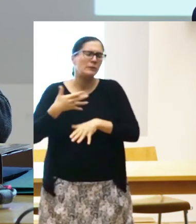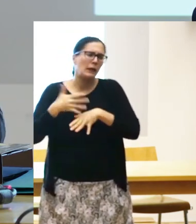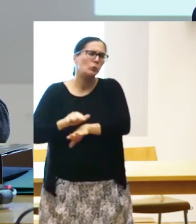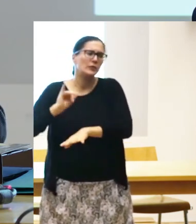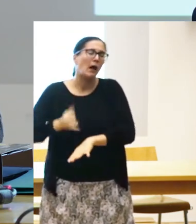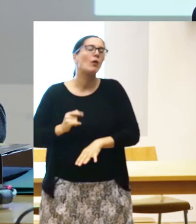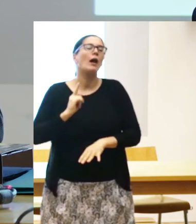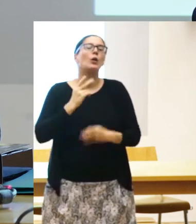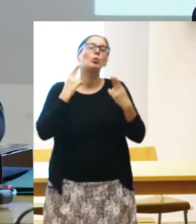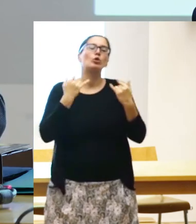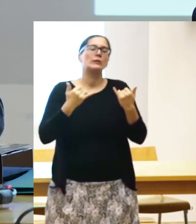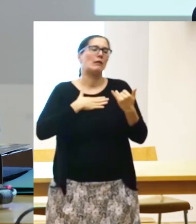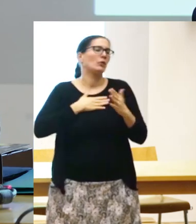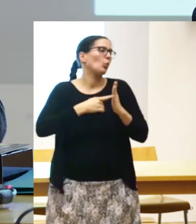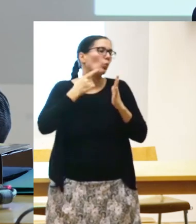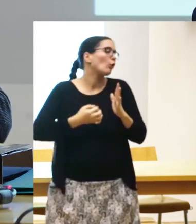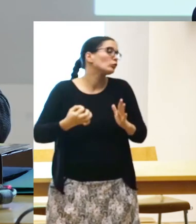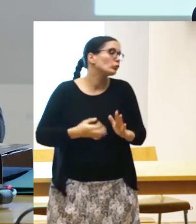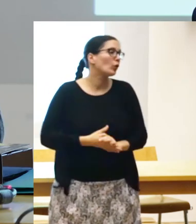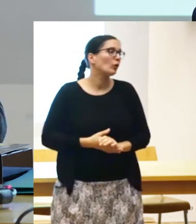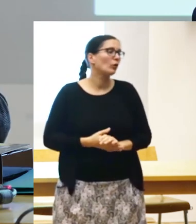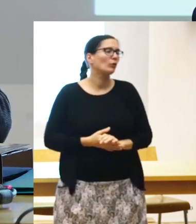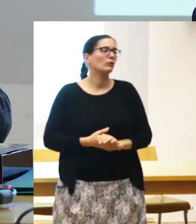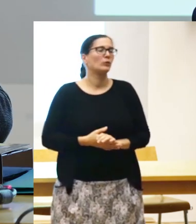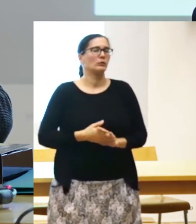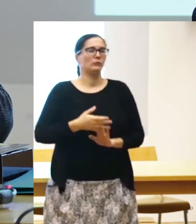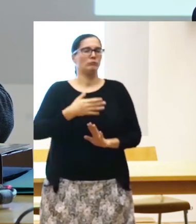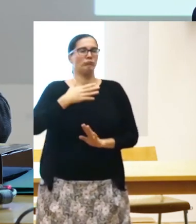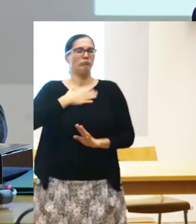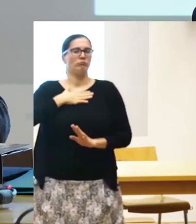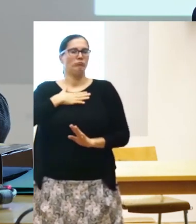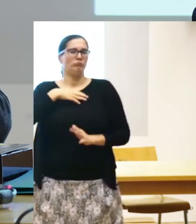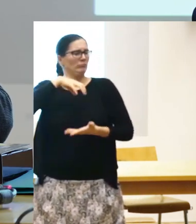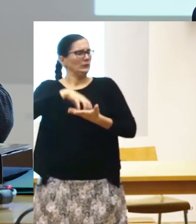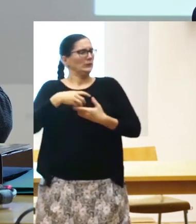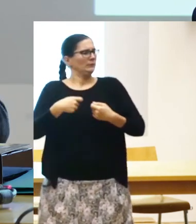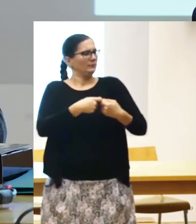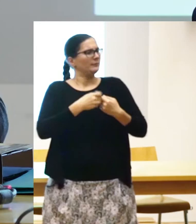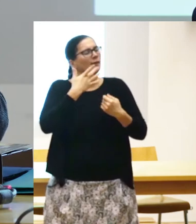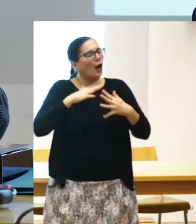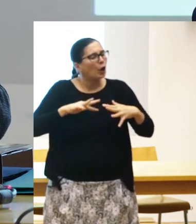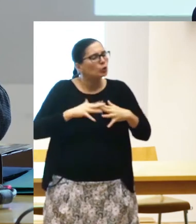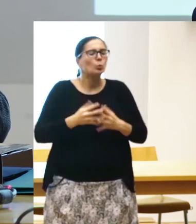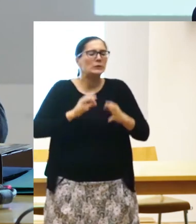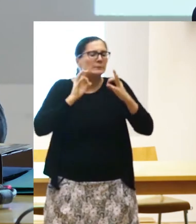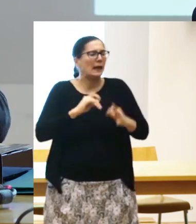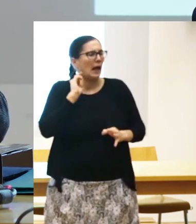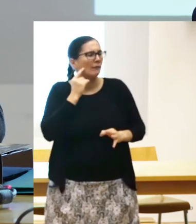ten primární úkol je vlastně vůbec interiorizovat nějakou strategii